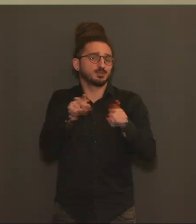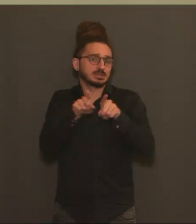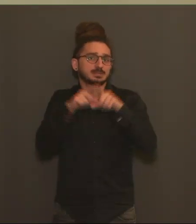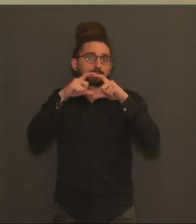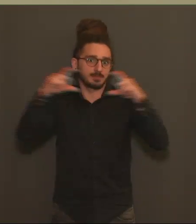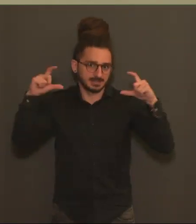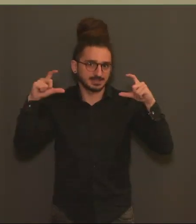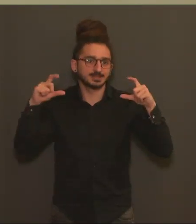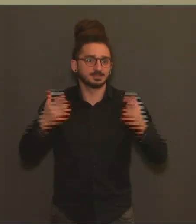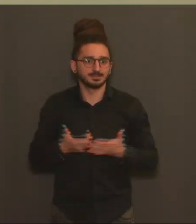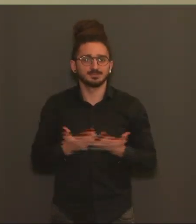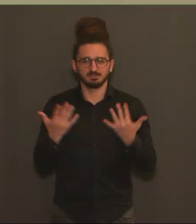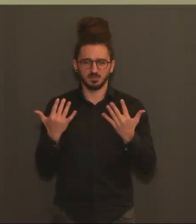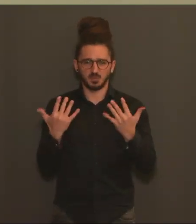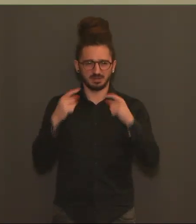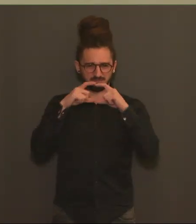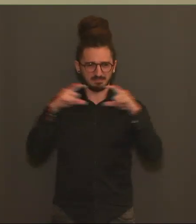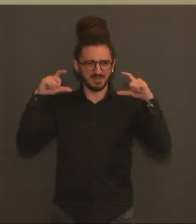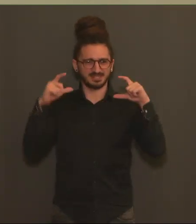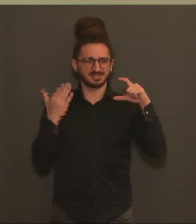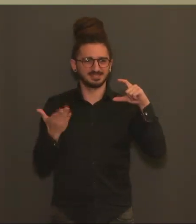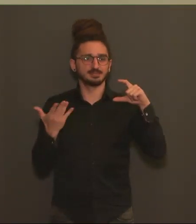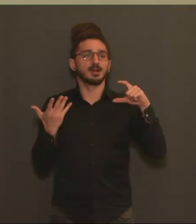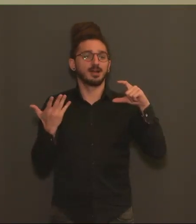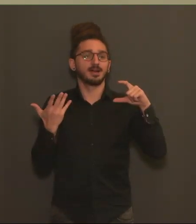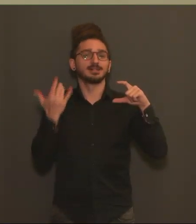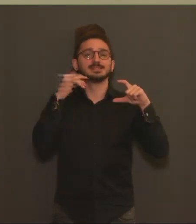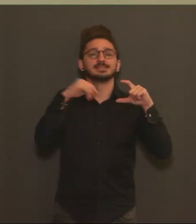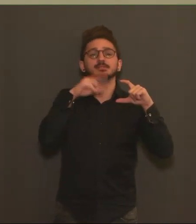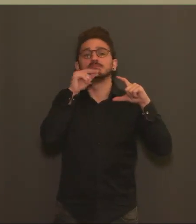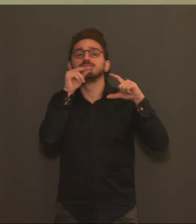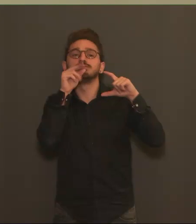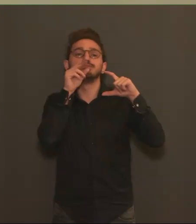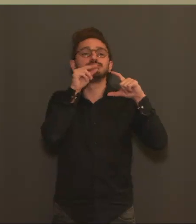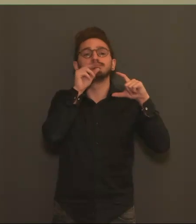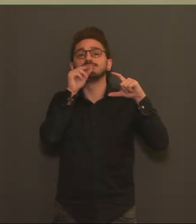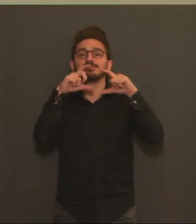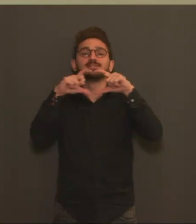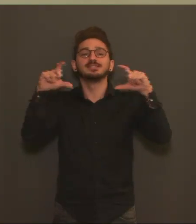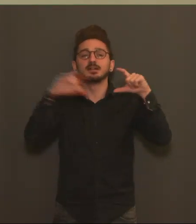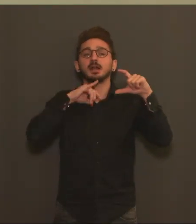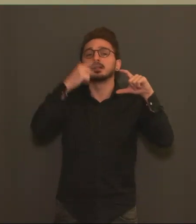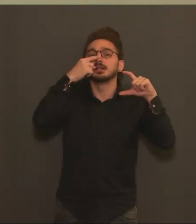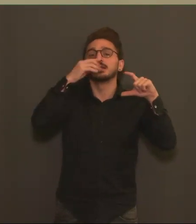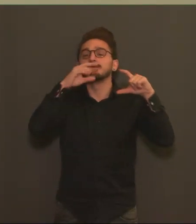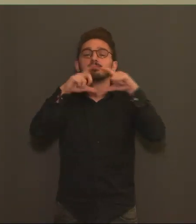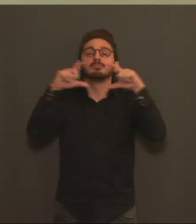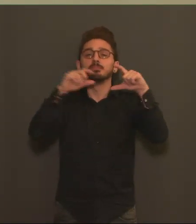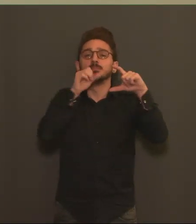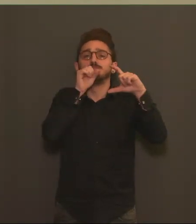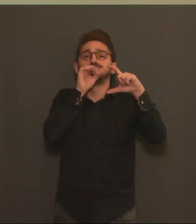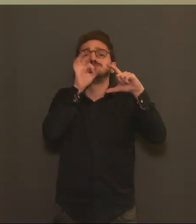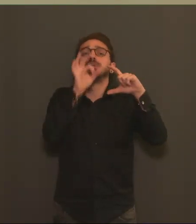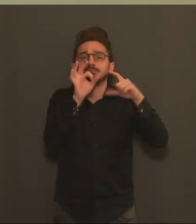va éviter qu'à la sortie de votre bouche, à la sortie de votre nez, des grosses gouttelettes ne puissent se transformer